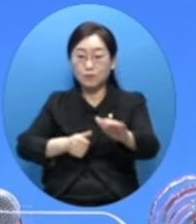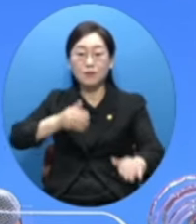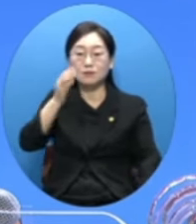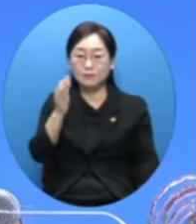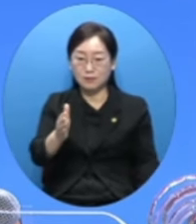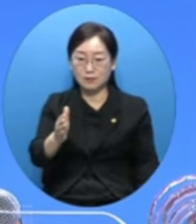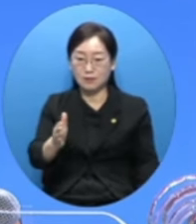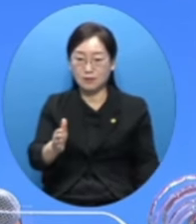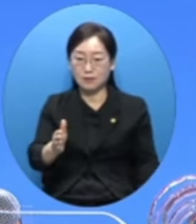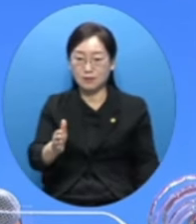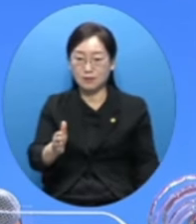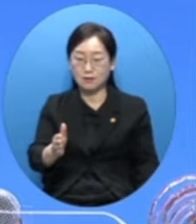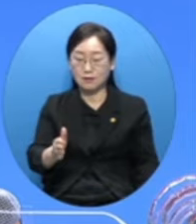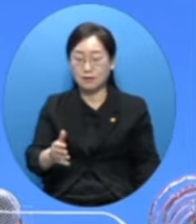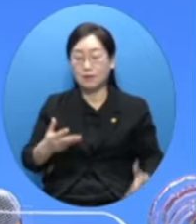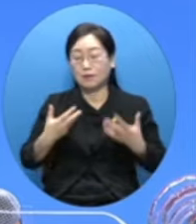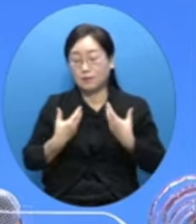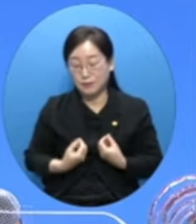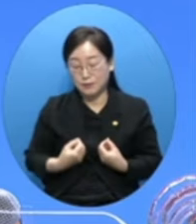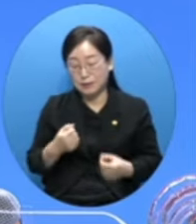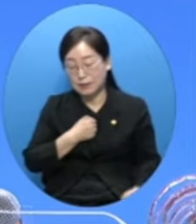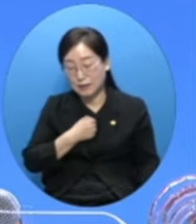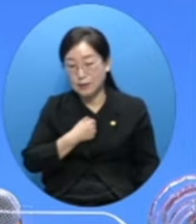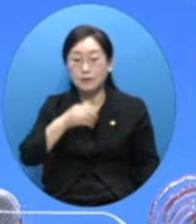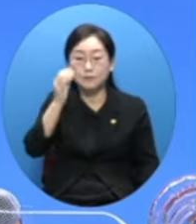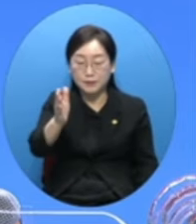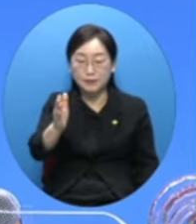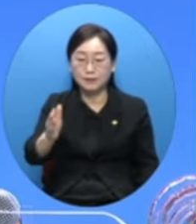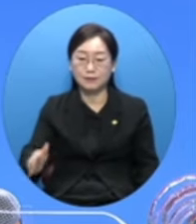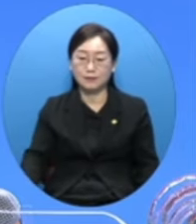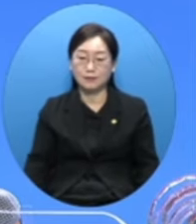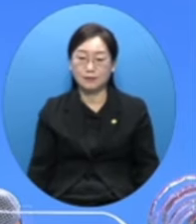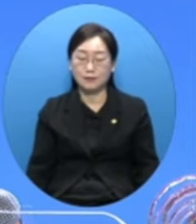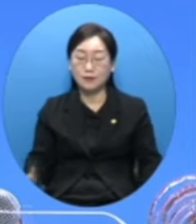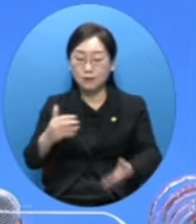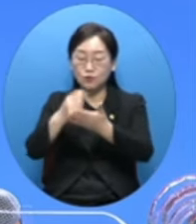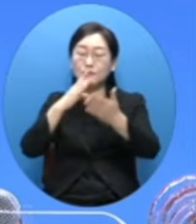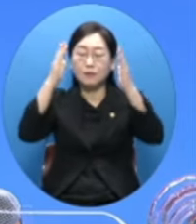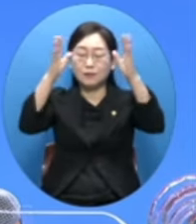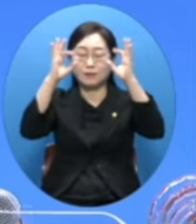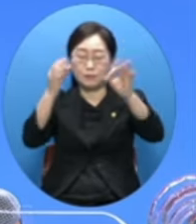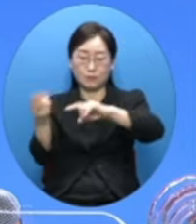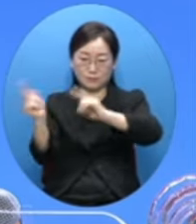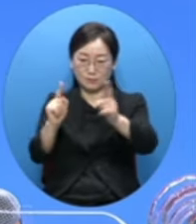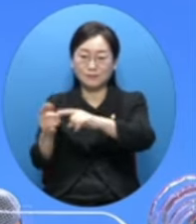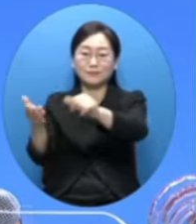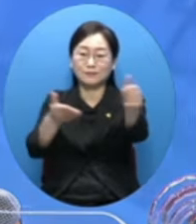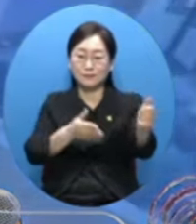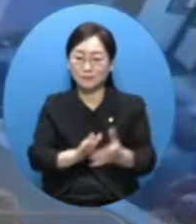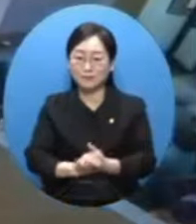마십시오. 절대로 주저앉아서 신세 한탄하고 있지 마십시오. 주님만 바라보고 일어나시기 바랍니다.